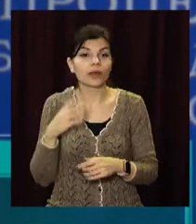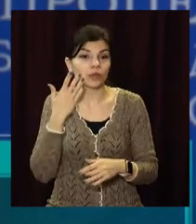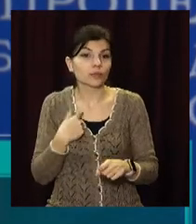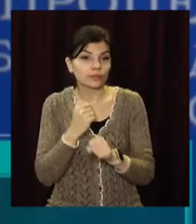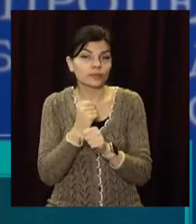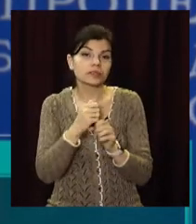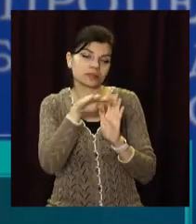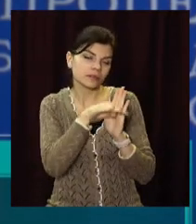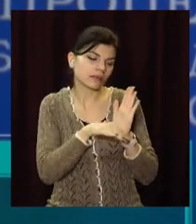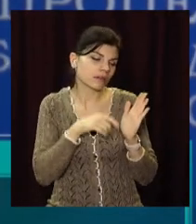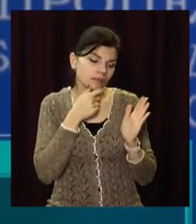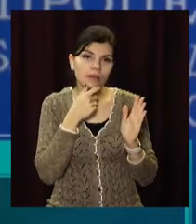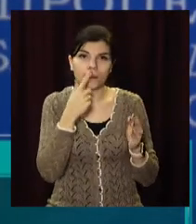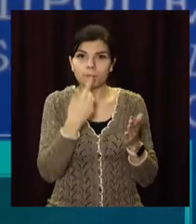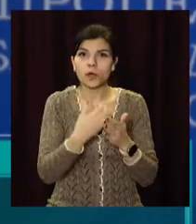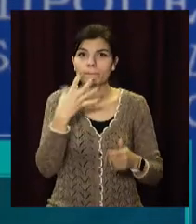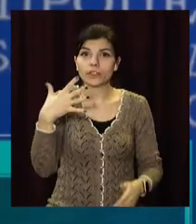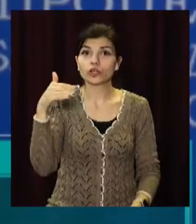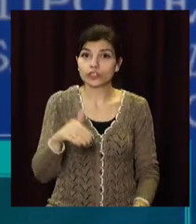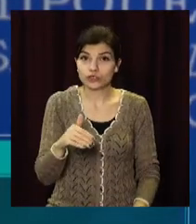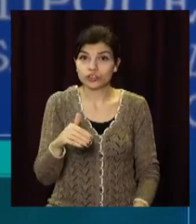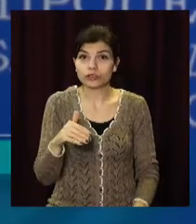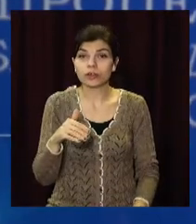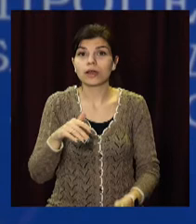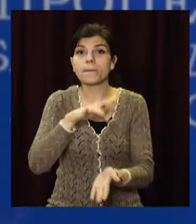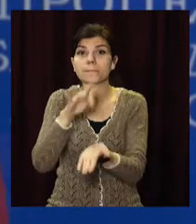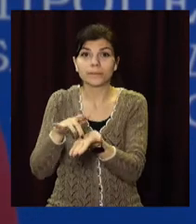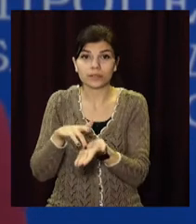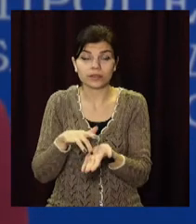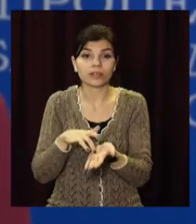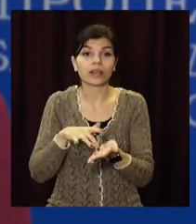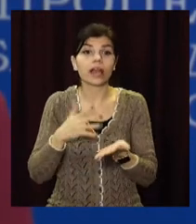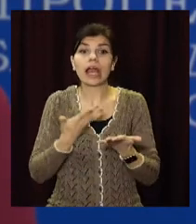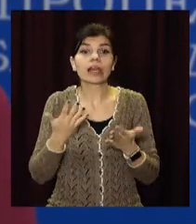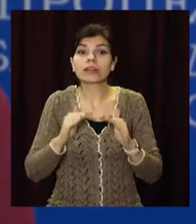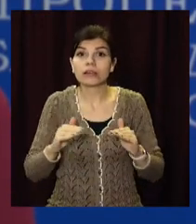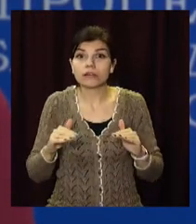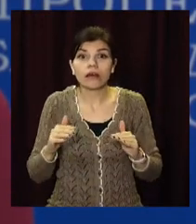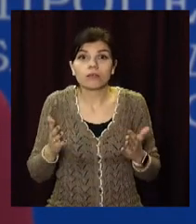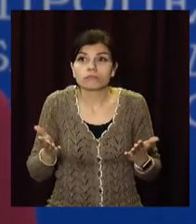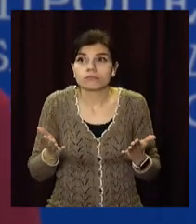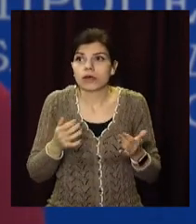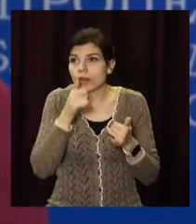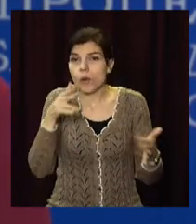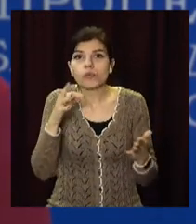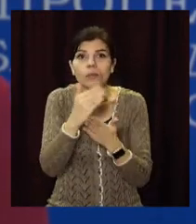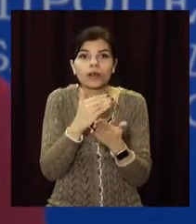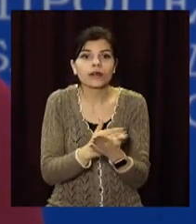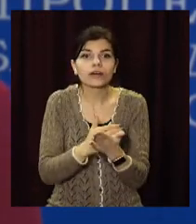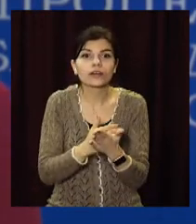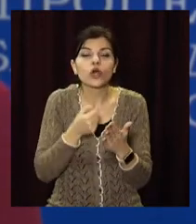зробили статистику, майже 15 тисяч місць дітей, які не могли потрапляти по програмі